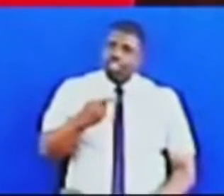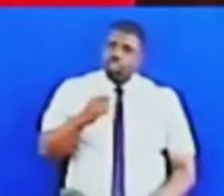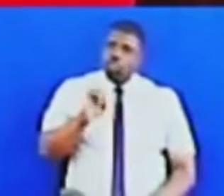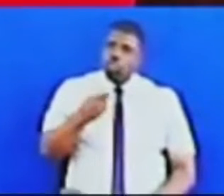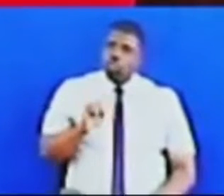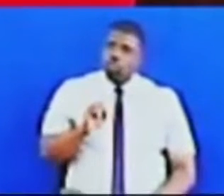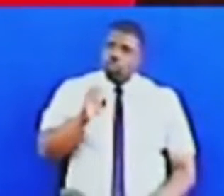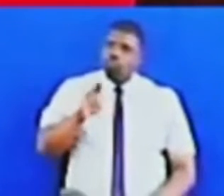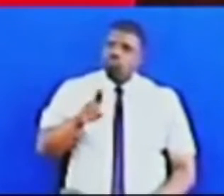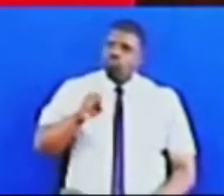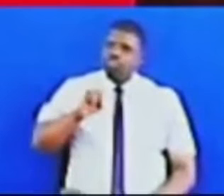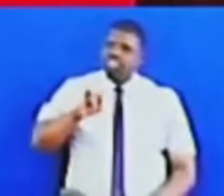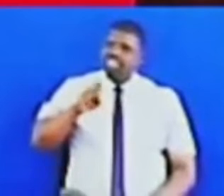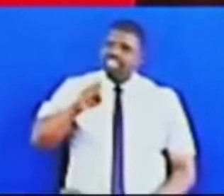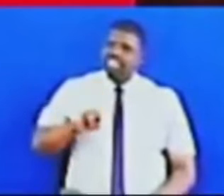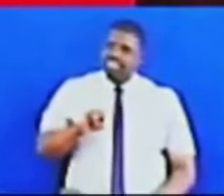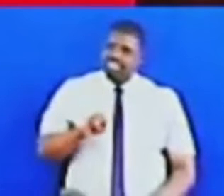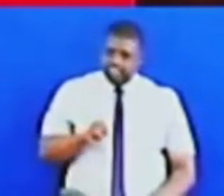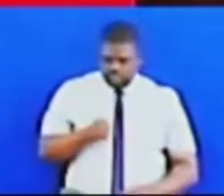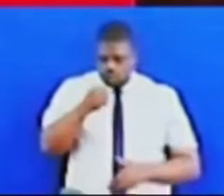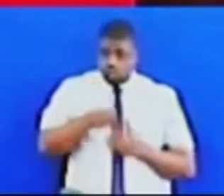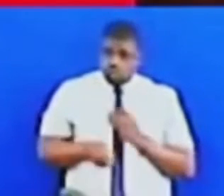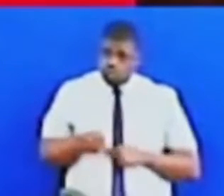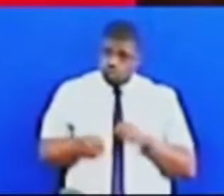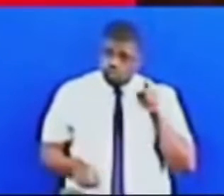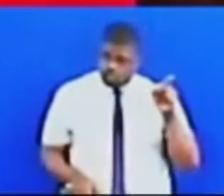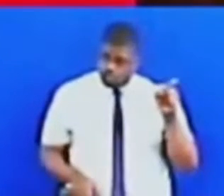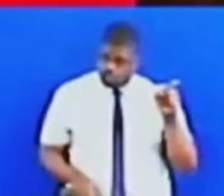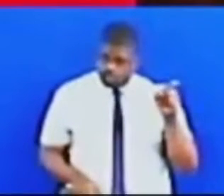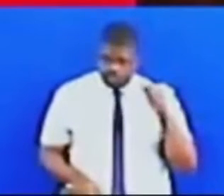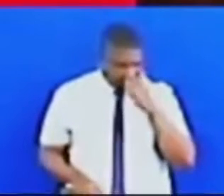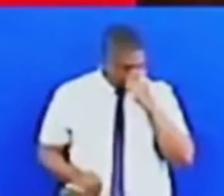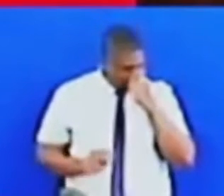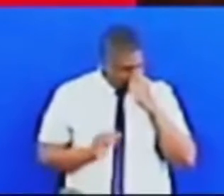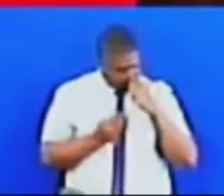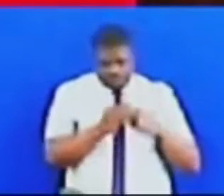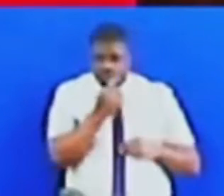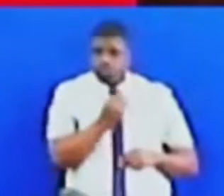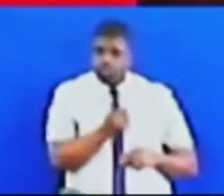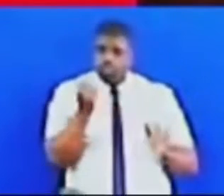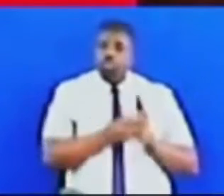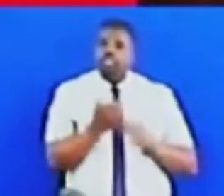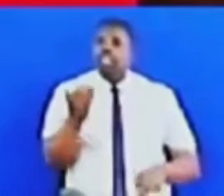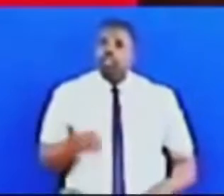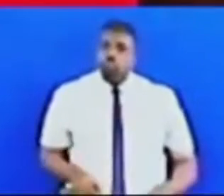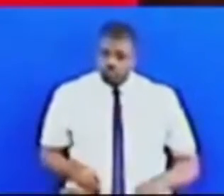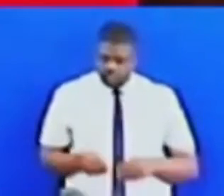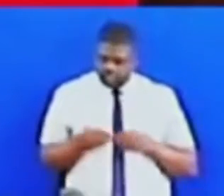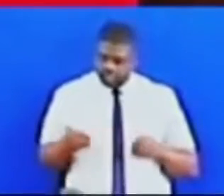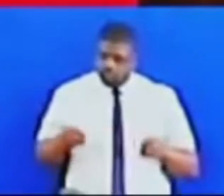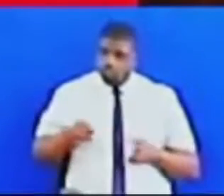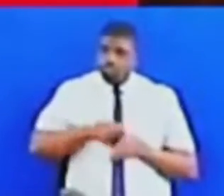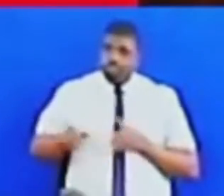tumetozwa fine, kwa taarifa ya CAG tumetozwa fine ya bilioni 1.5 kwa kuchelewesha